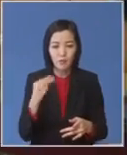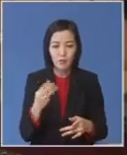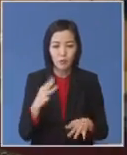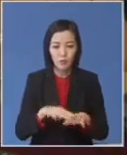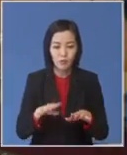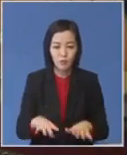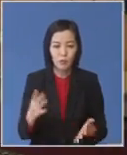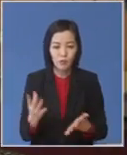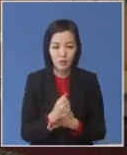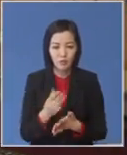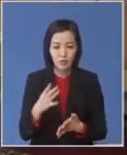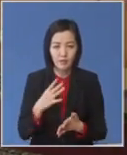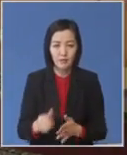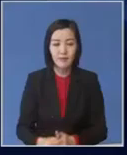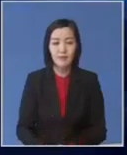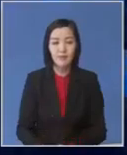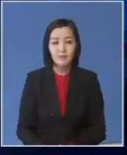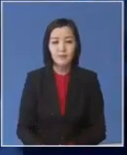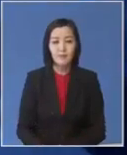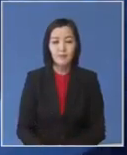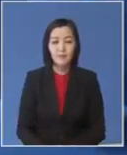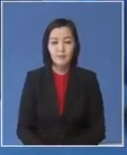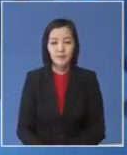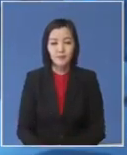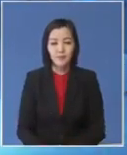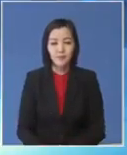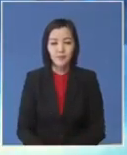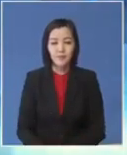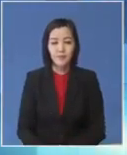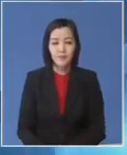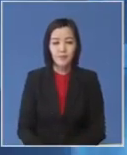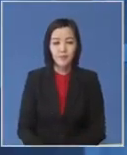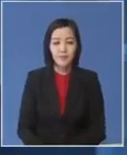түйіндеді. Жарқын Нұрланұлы, Ербол Атантелев, Жетісу телеарнасы, Қарасай ауданынан.